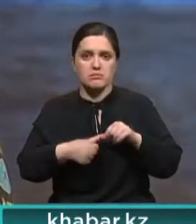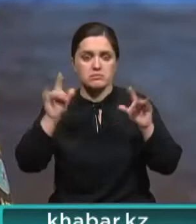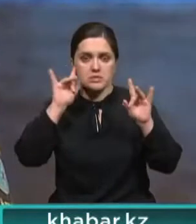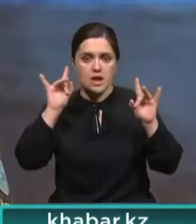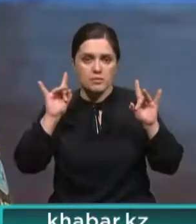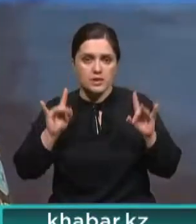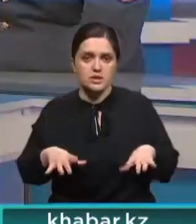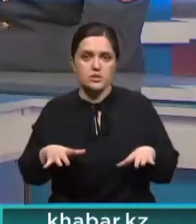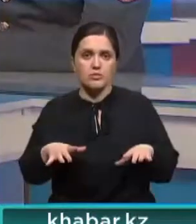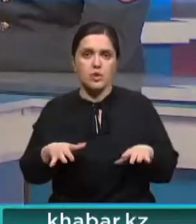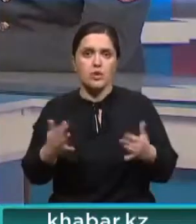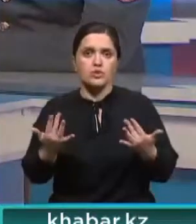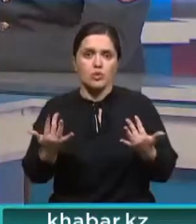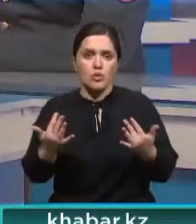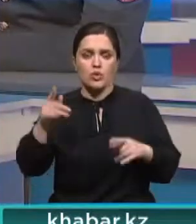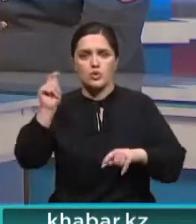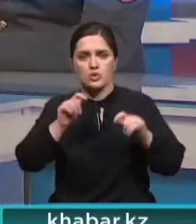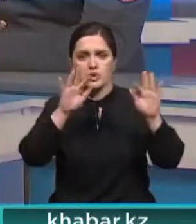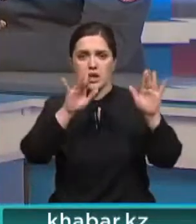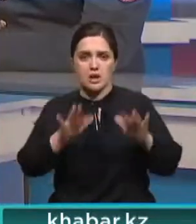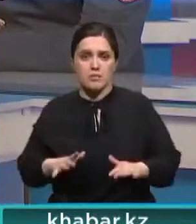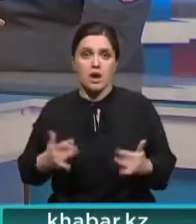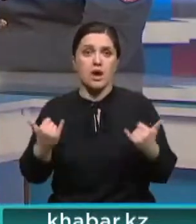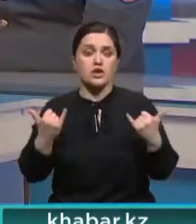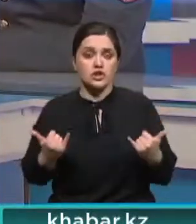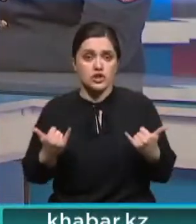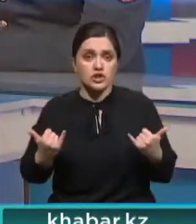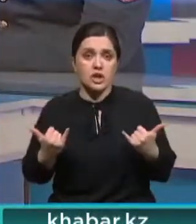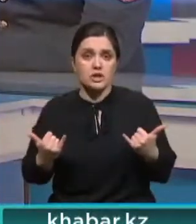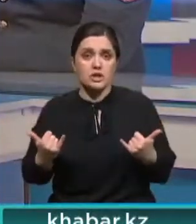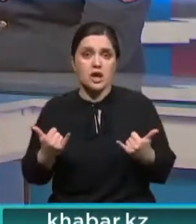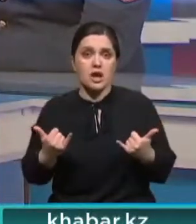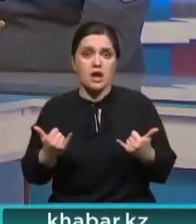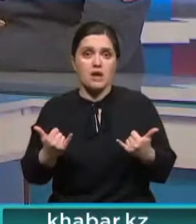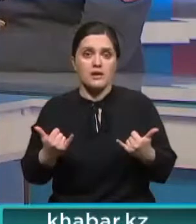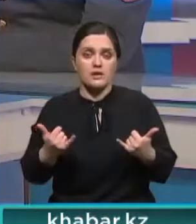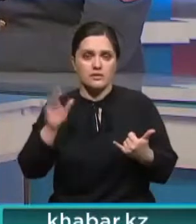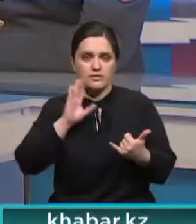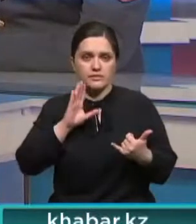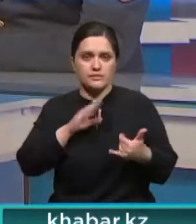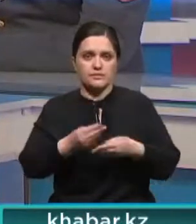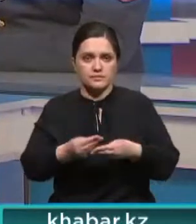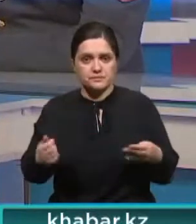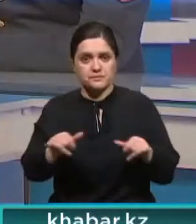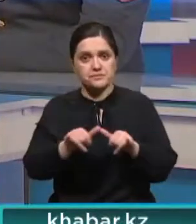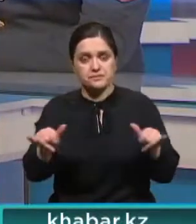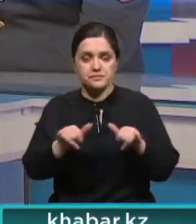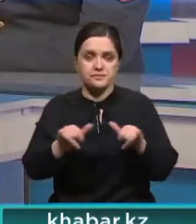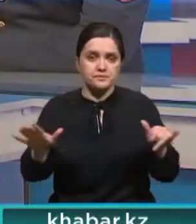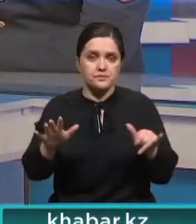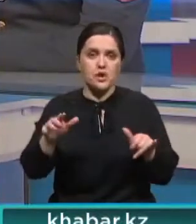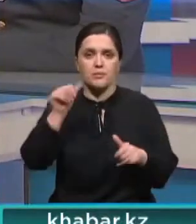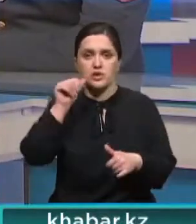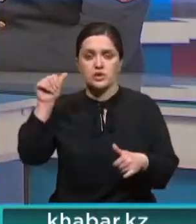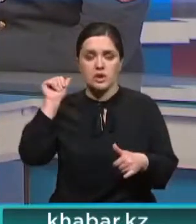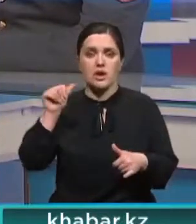непредсказуемое количество осадков. А сейчас уже по количеству талой воды показатели превосходят прошлогодние? В некоторых регионах, да, которые я озвучил, в